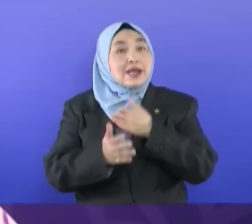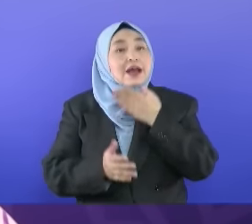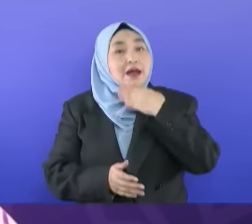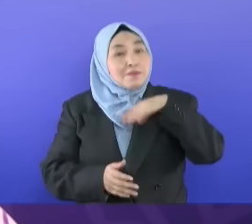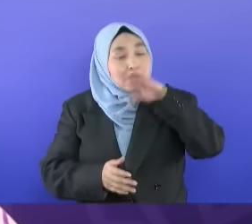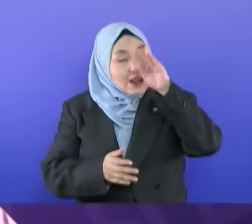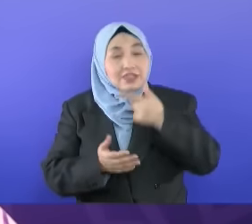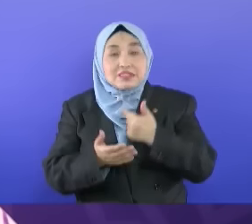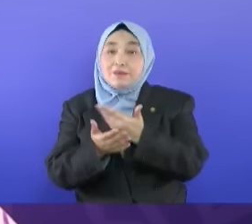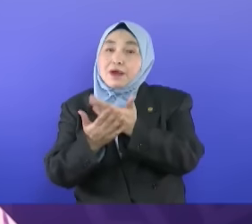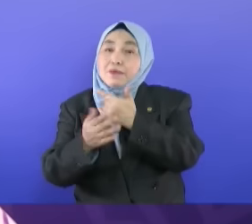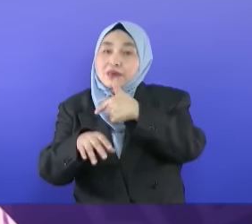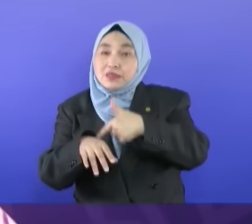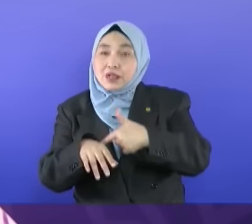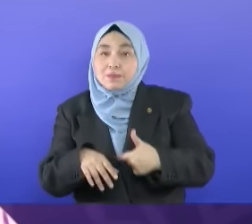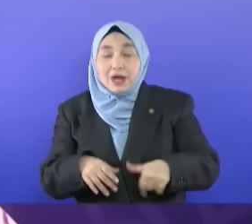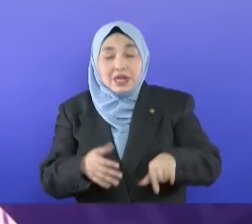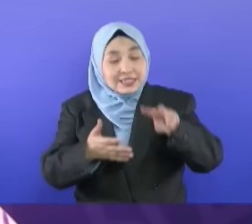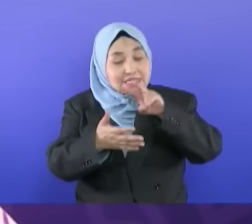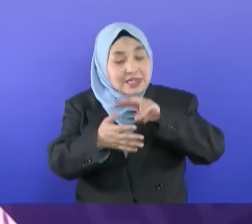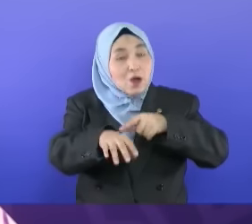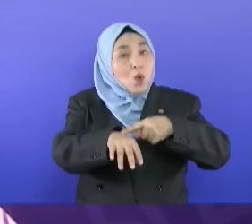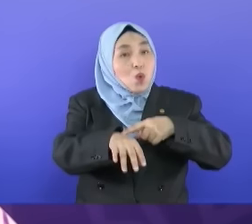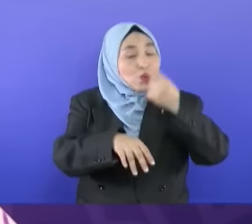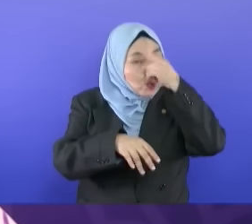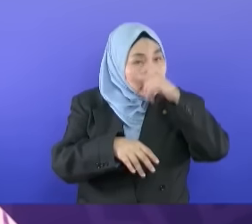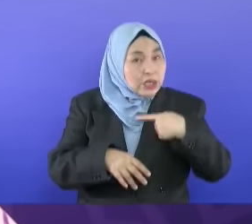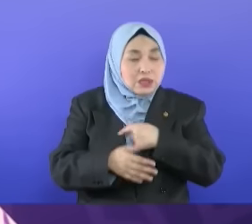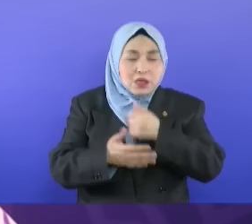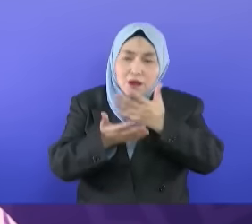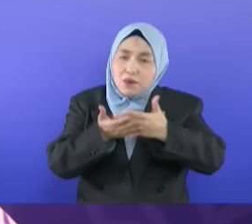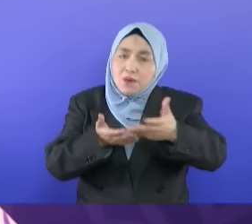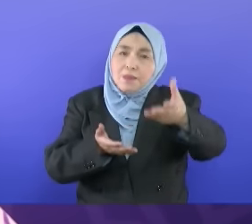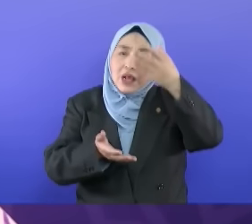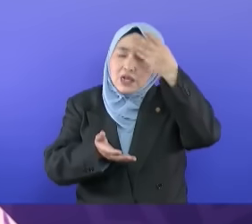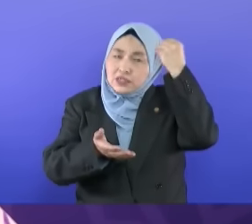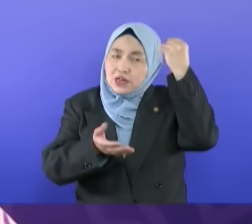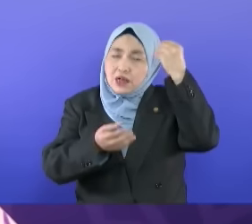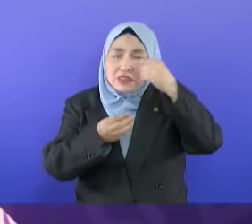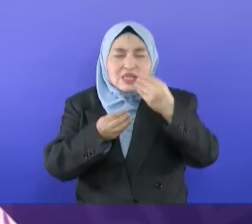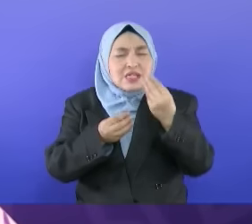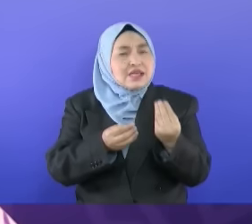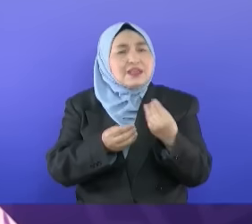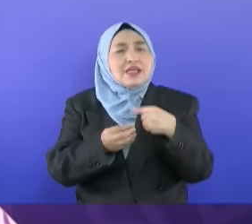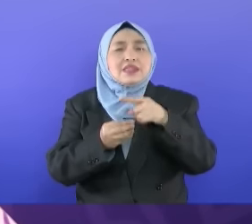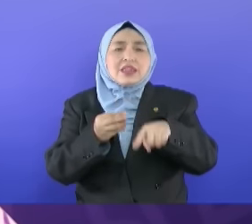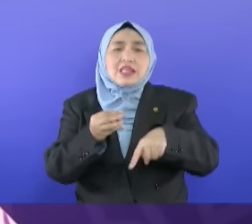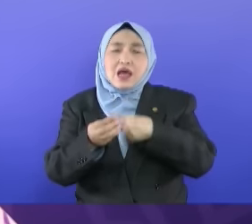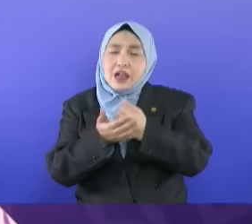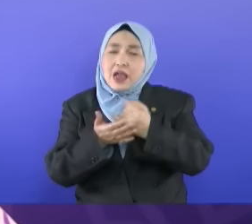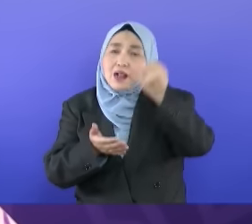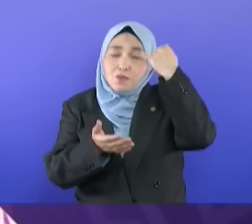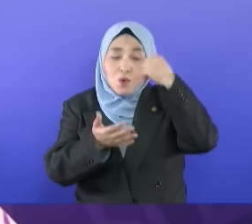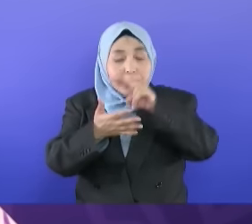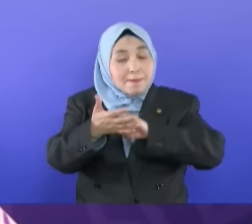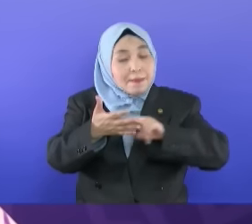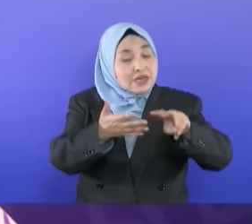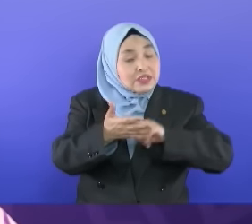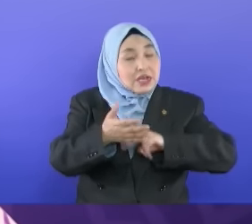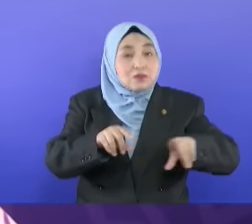dibelah eh maksudnya untuk kita mendalami sedikit sebanyak tentang ilmu pembacaan AlQuran